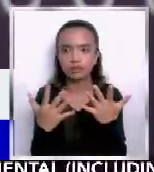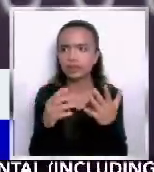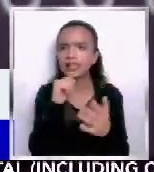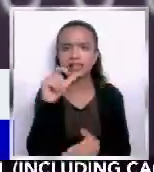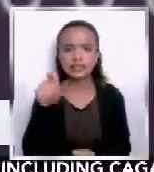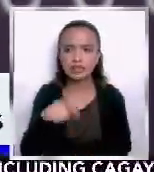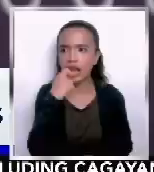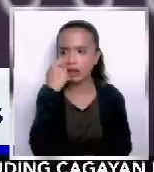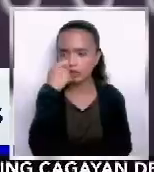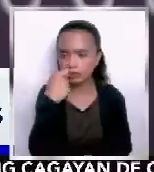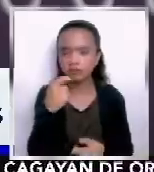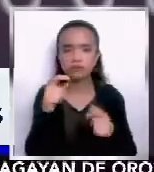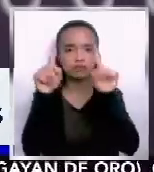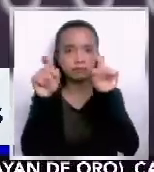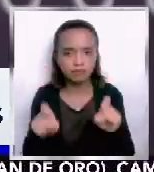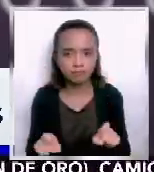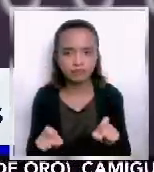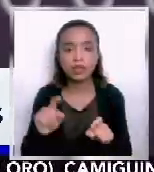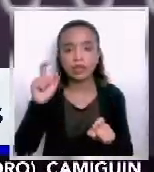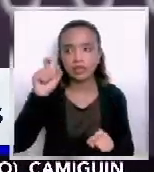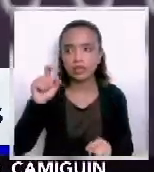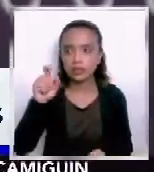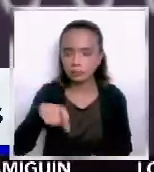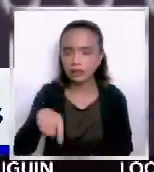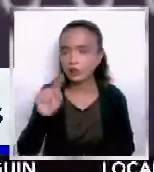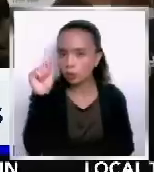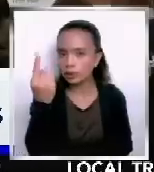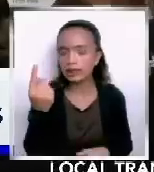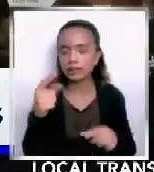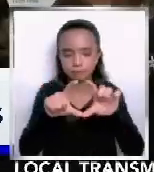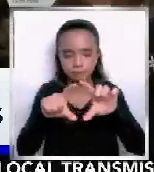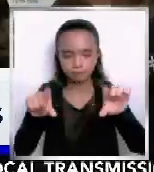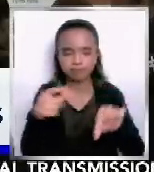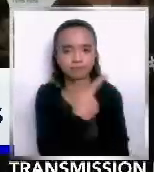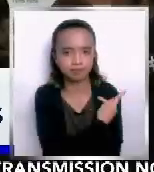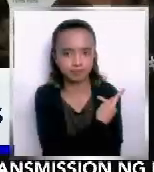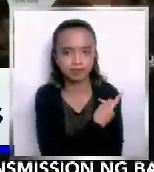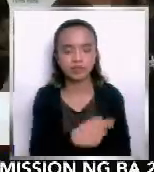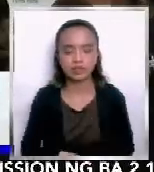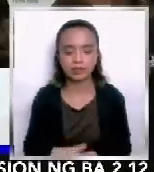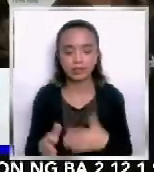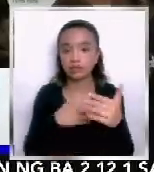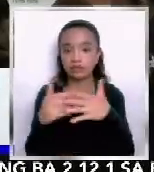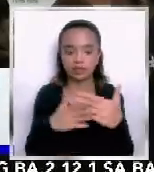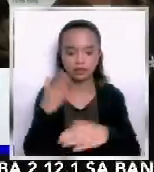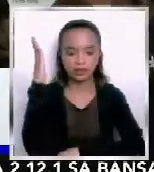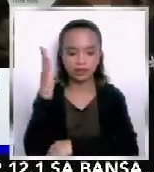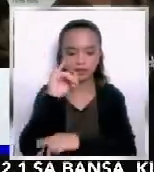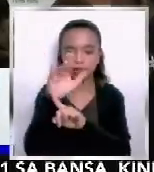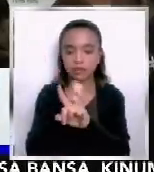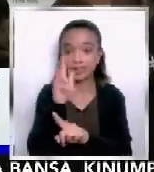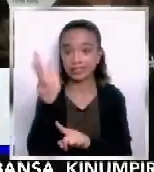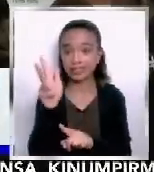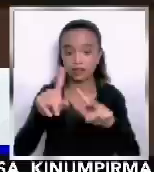a-attend. What is important is meron lang silang vaccine cards. Kahit sa tanghali pa ng June 30, uupo ang mga